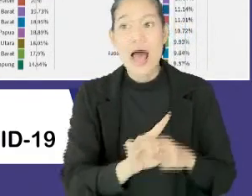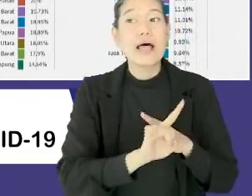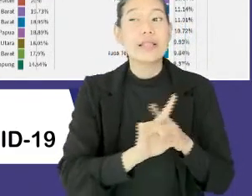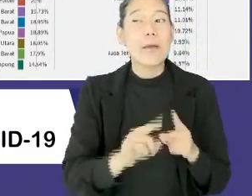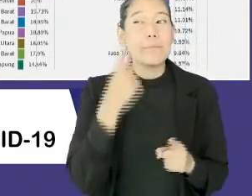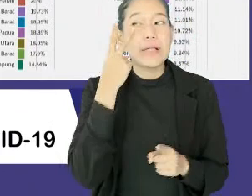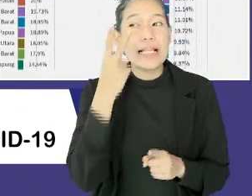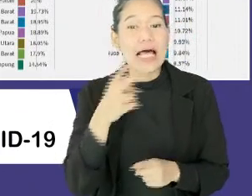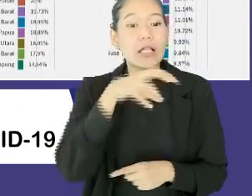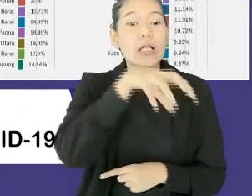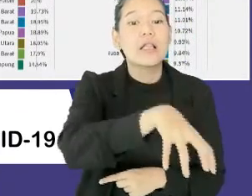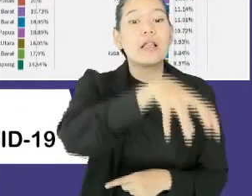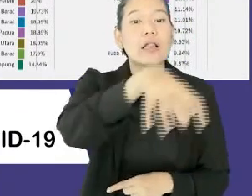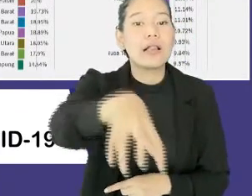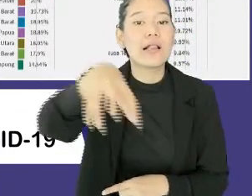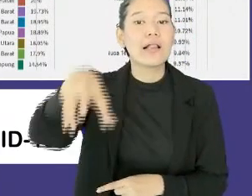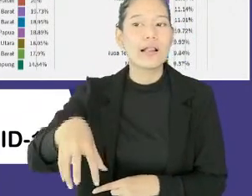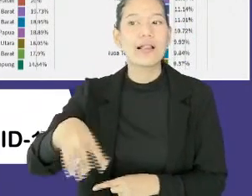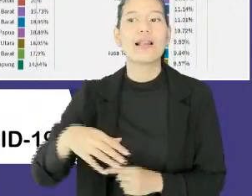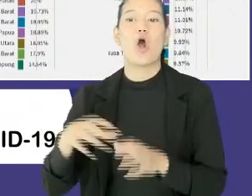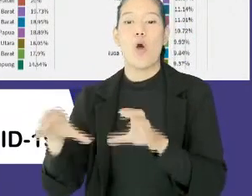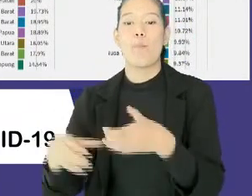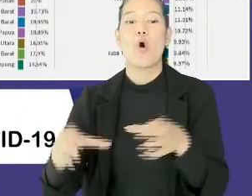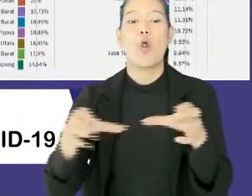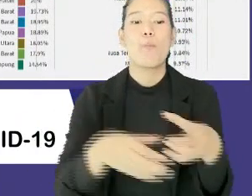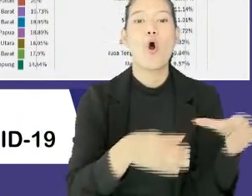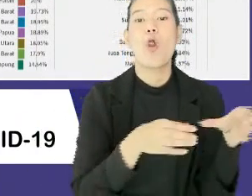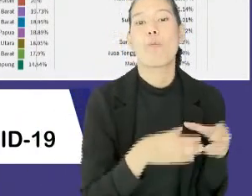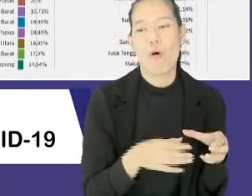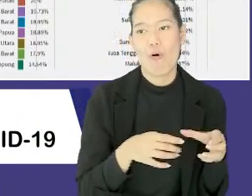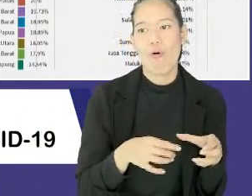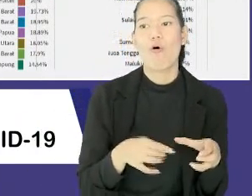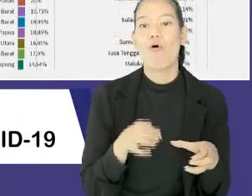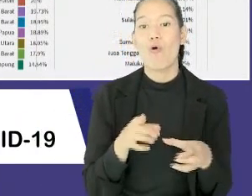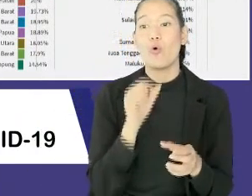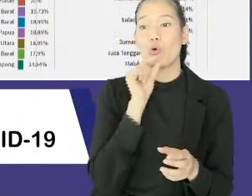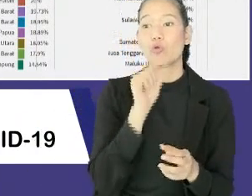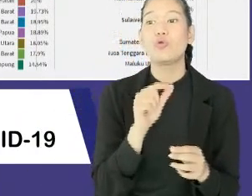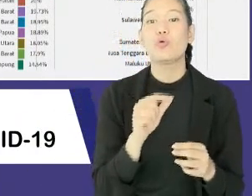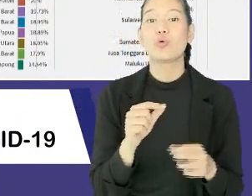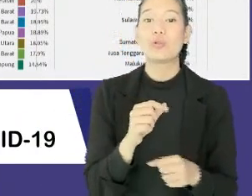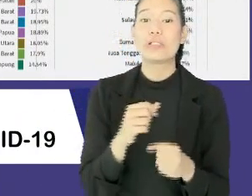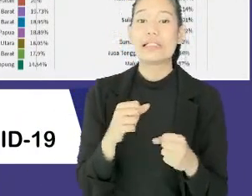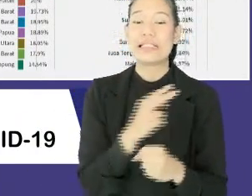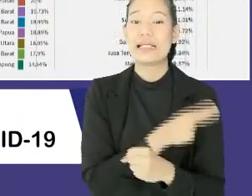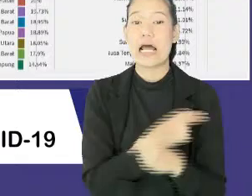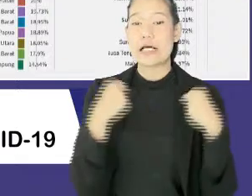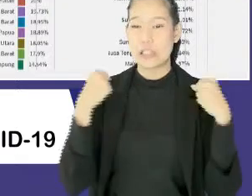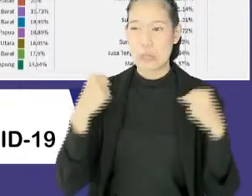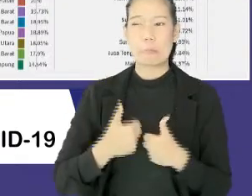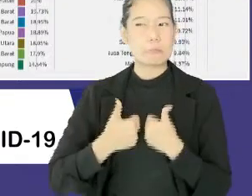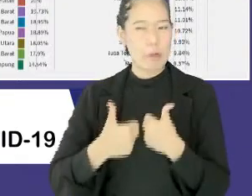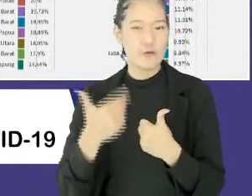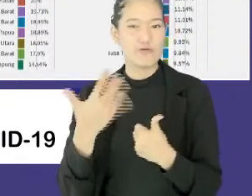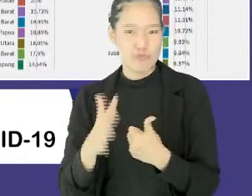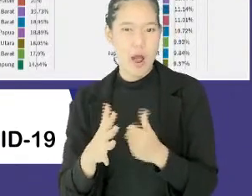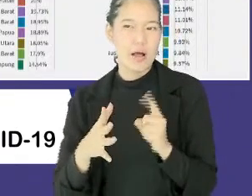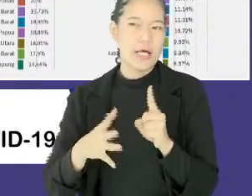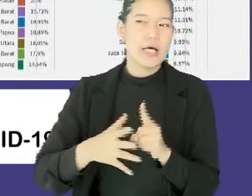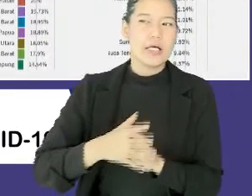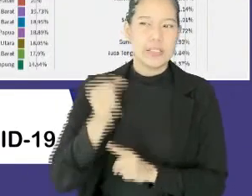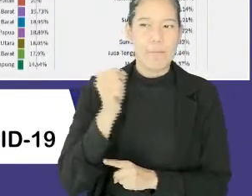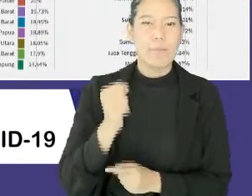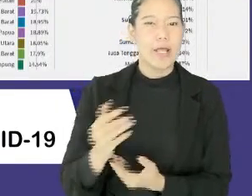tapi kita lihat untuk kelompok kelompoknya ternyata memang Hai untuk tenaga kesehatan ini sudah sangat baik dokter Lula ini